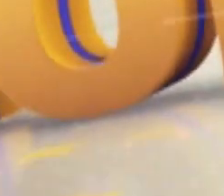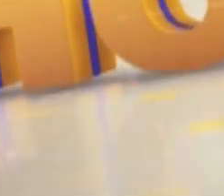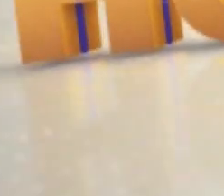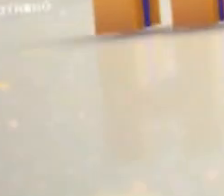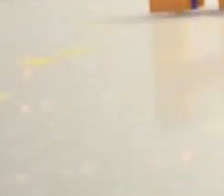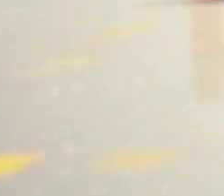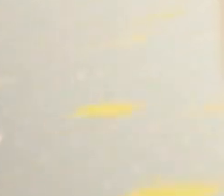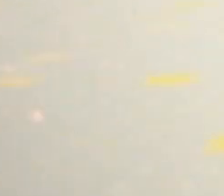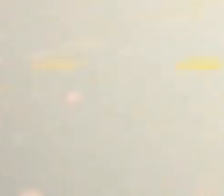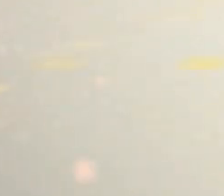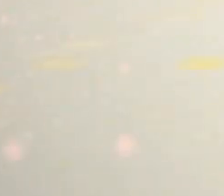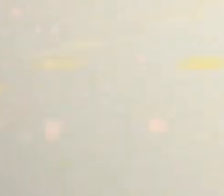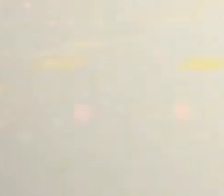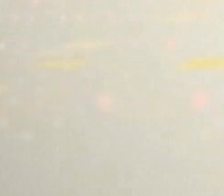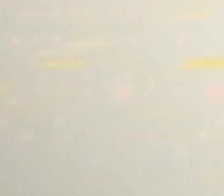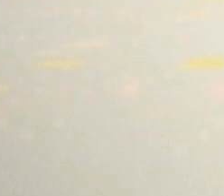Музика